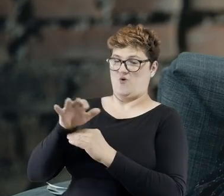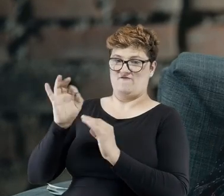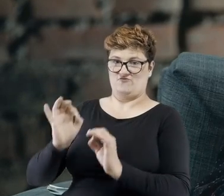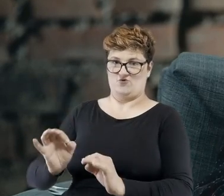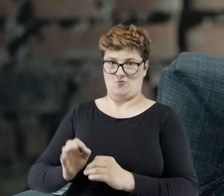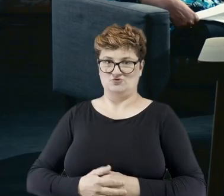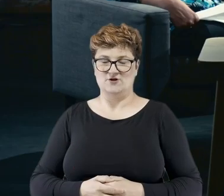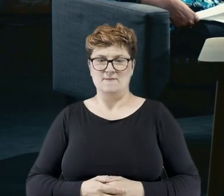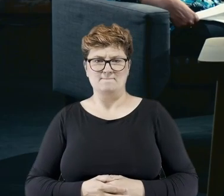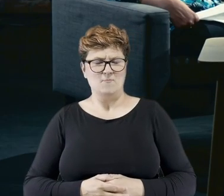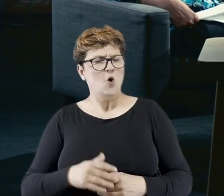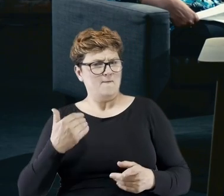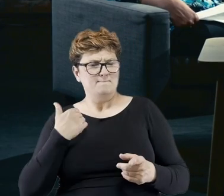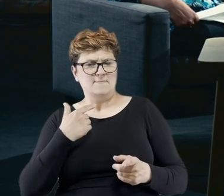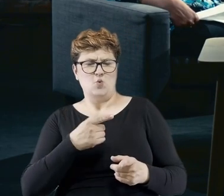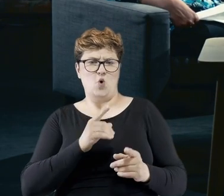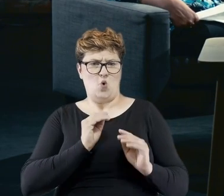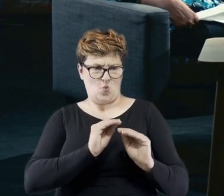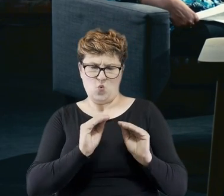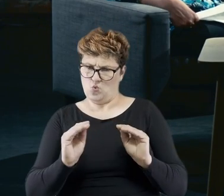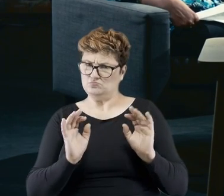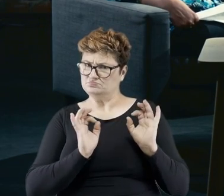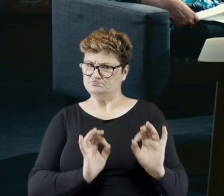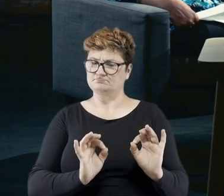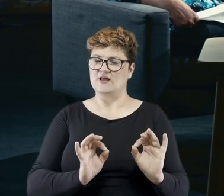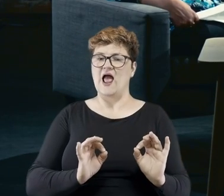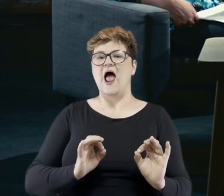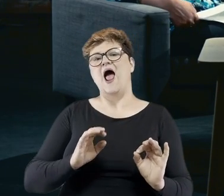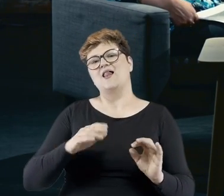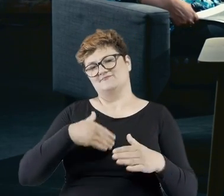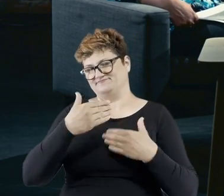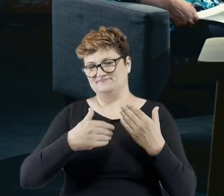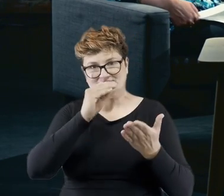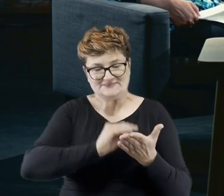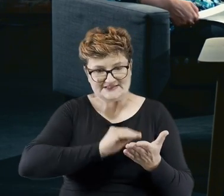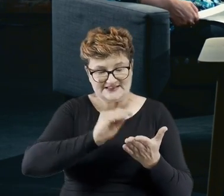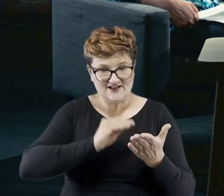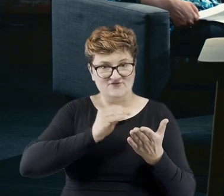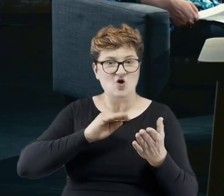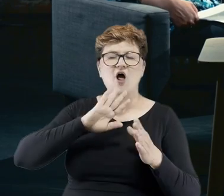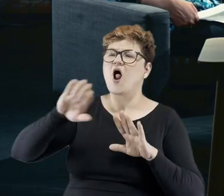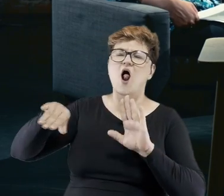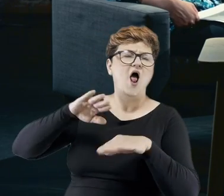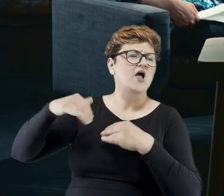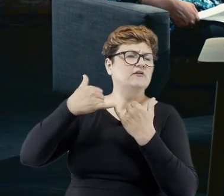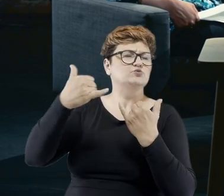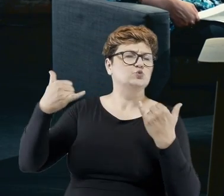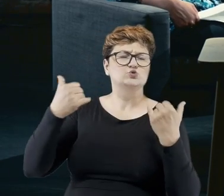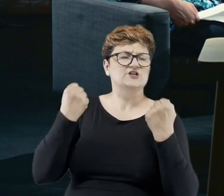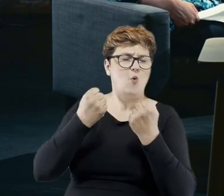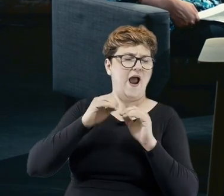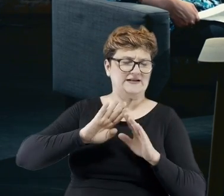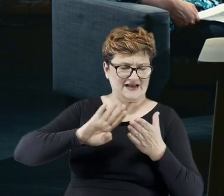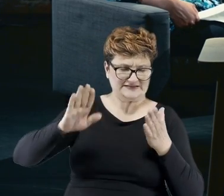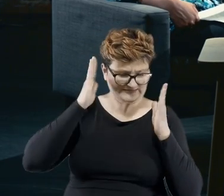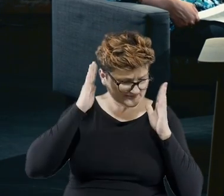wpływa. Bo ona zresztą całkiem dobrze jej szło uczenie, natomiast no, ona się tak mocno poświęciła pisarstwu, że eliminowała wszelkie inne aktywności